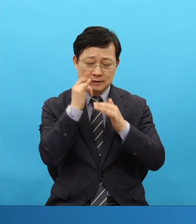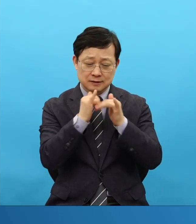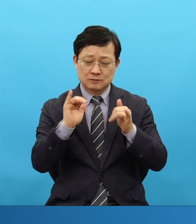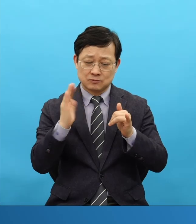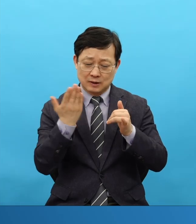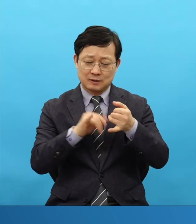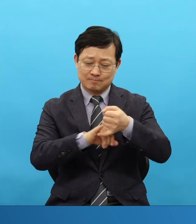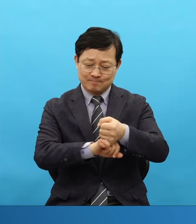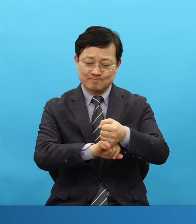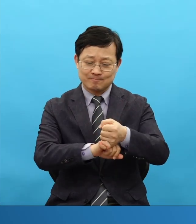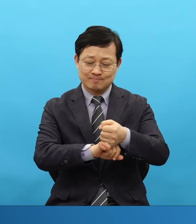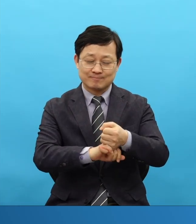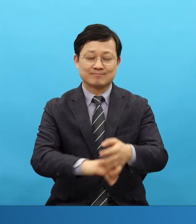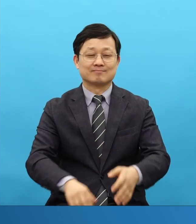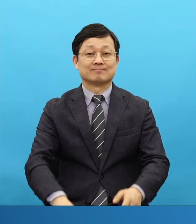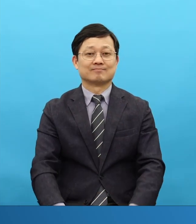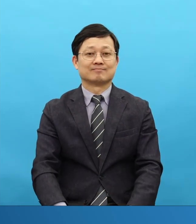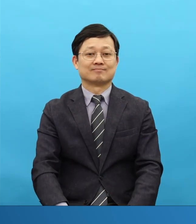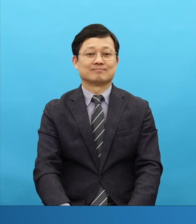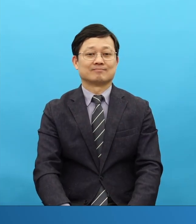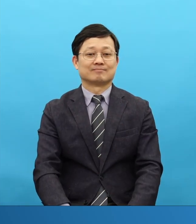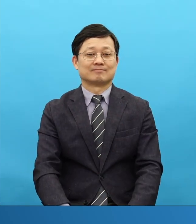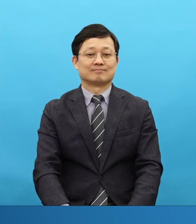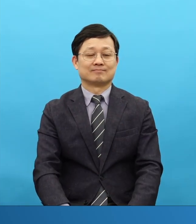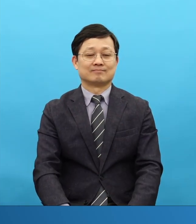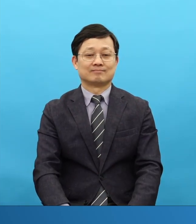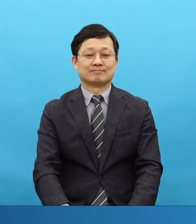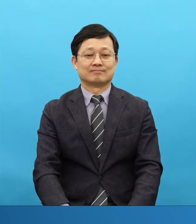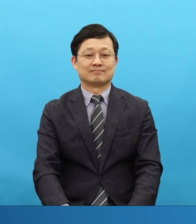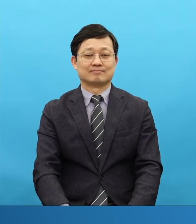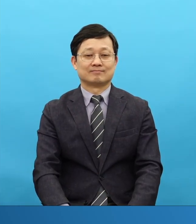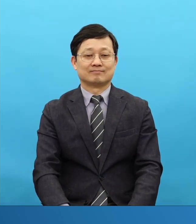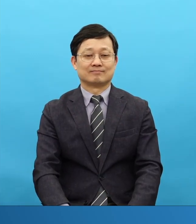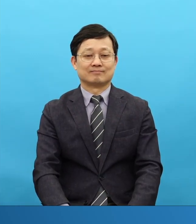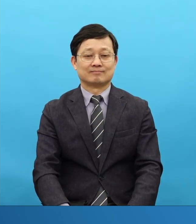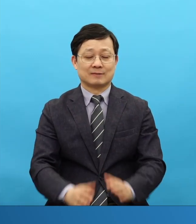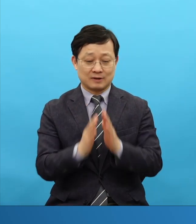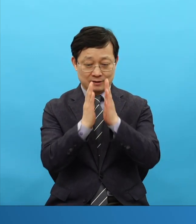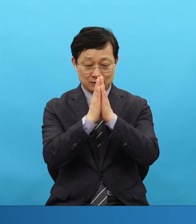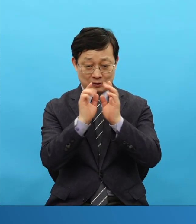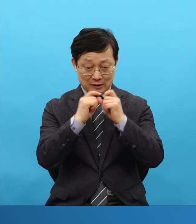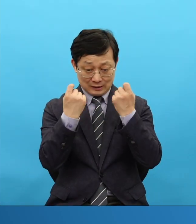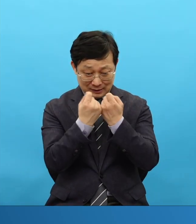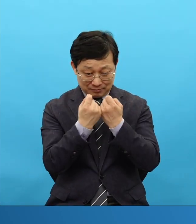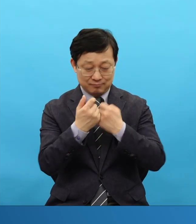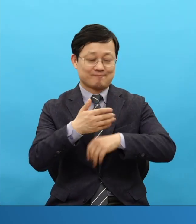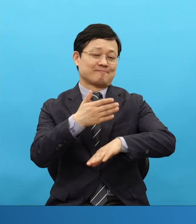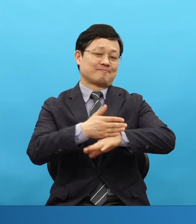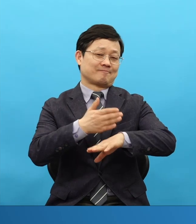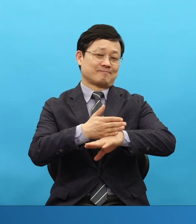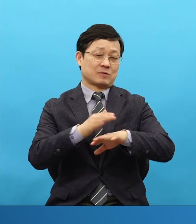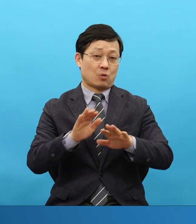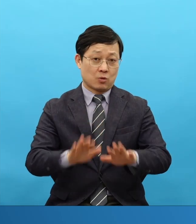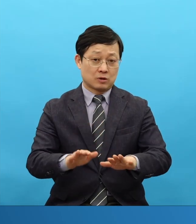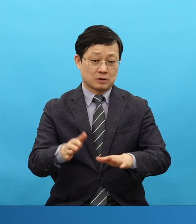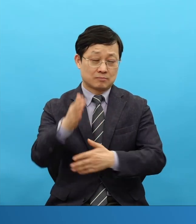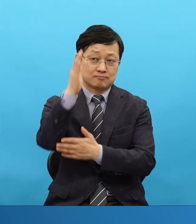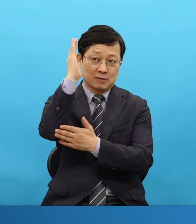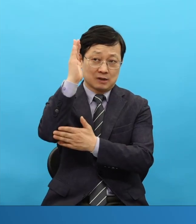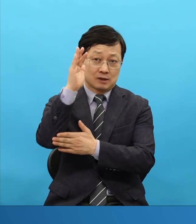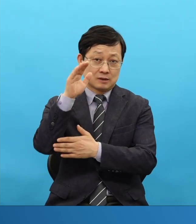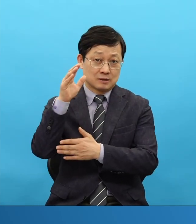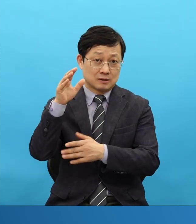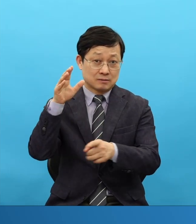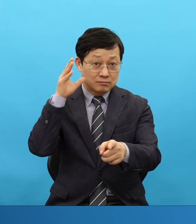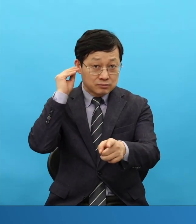power, be my witnesses to the ends of the earth. 우리 기도하는 팀들에게 감사하고요. 특히 지금 이 메시지 듣는